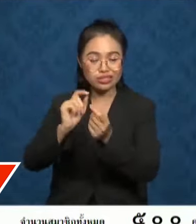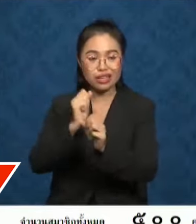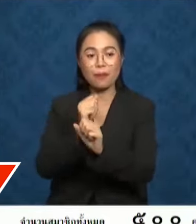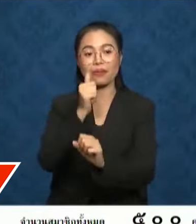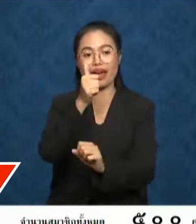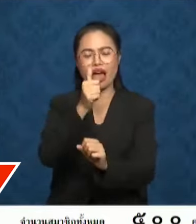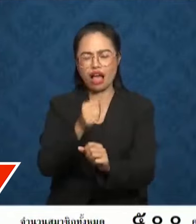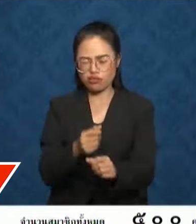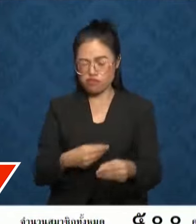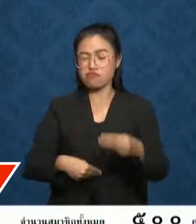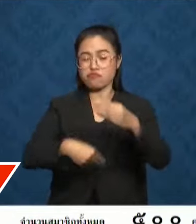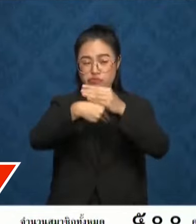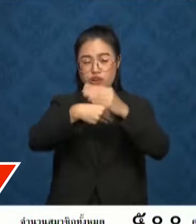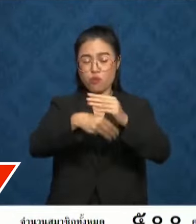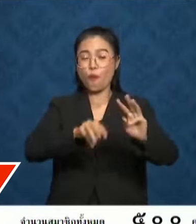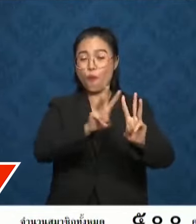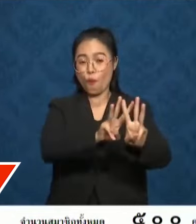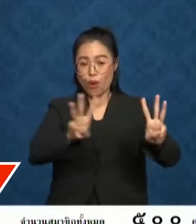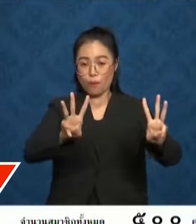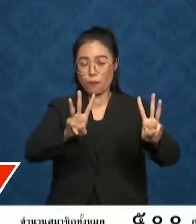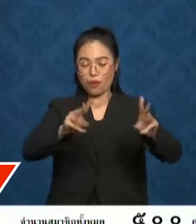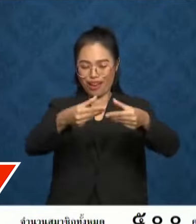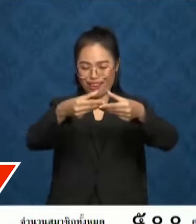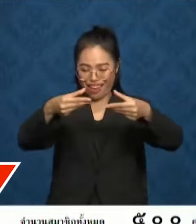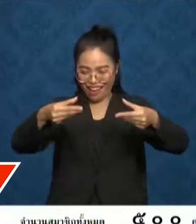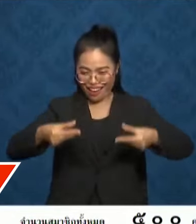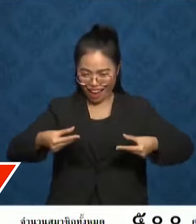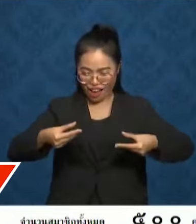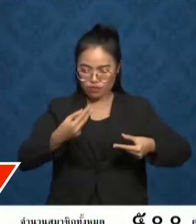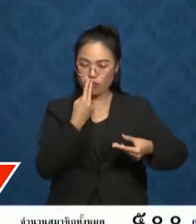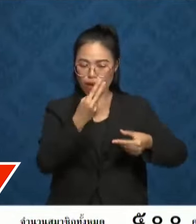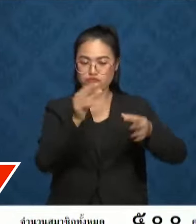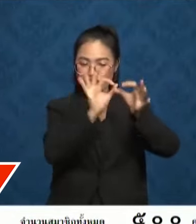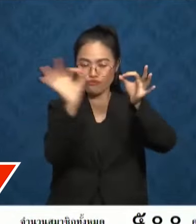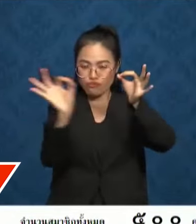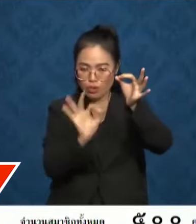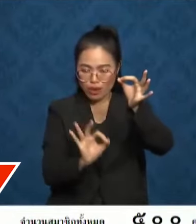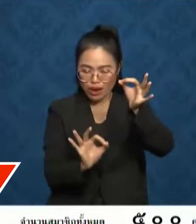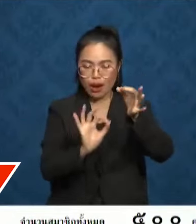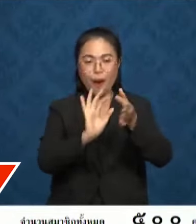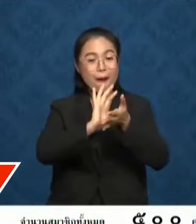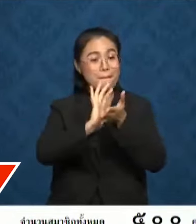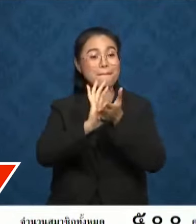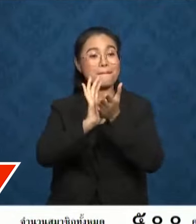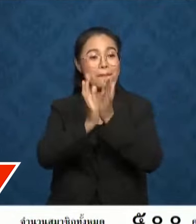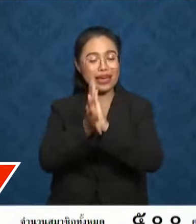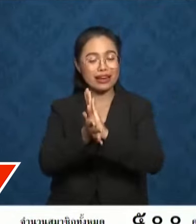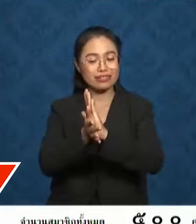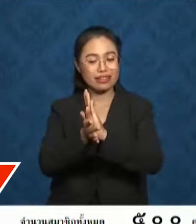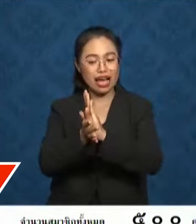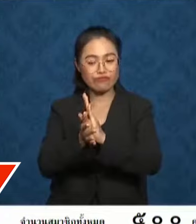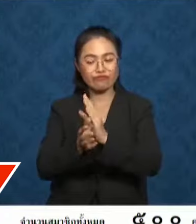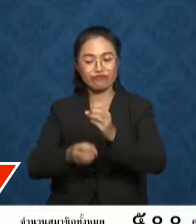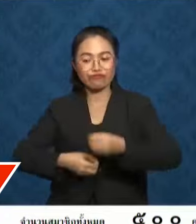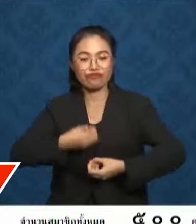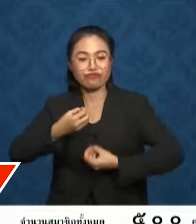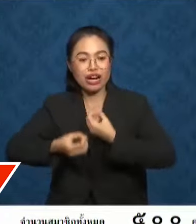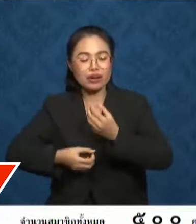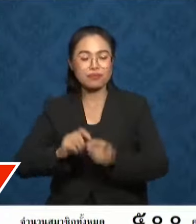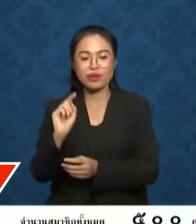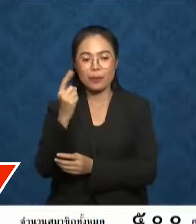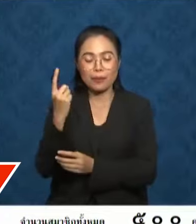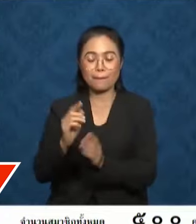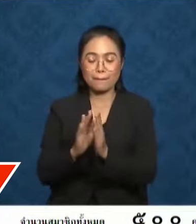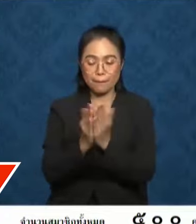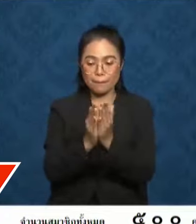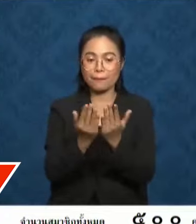ม L IG.'" หรอวารายงานที่จะสามารเห็นได้หอวาปรบโชมรูปแบบของการรายงานในขณะเดีวกัในเล่มน